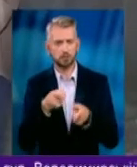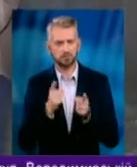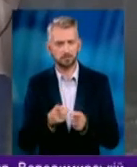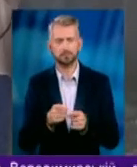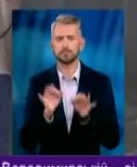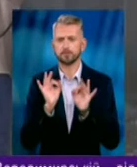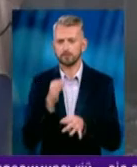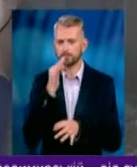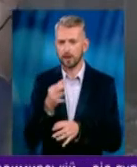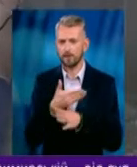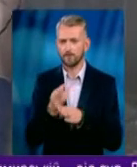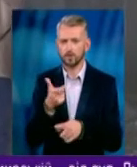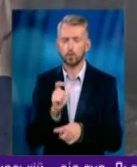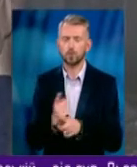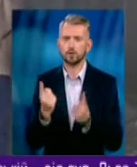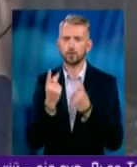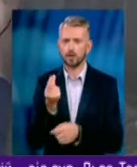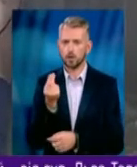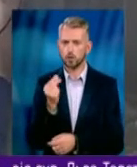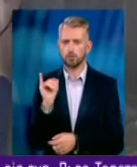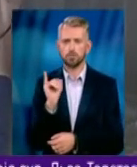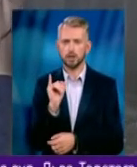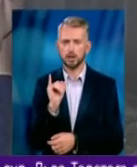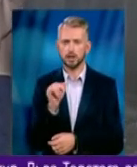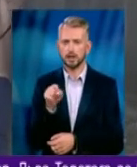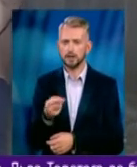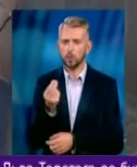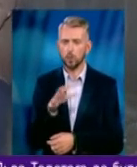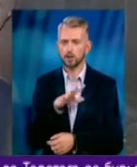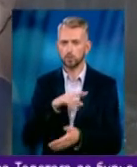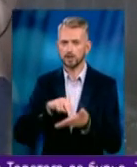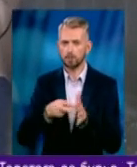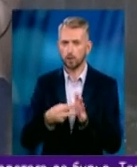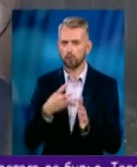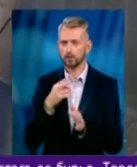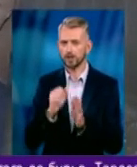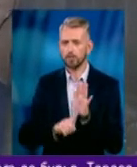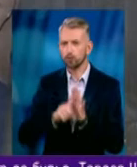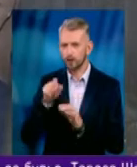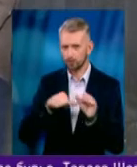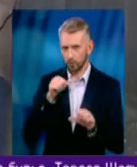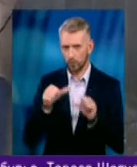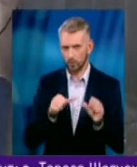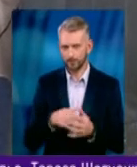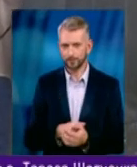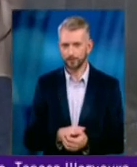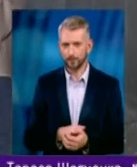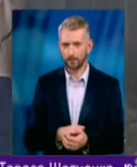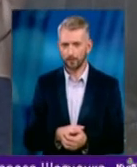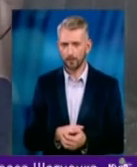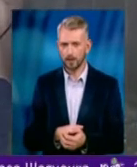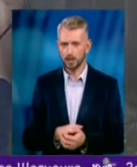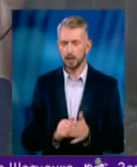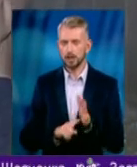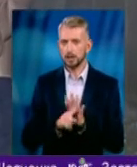що виділена дуже велика сума, і ці кошти були заплановані ще на початку року. Ми з